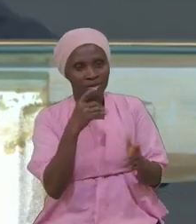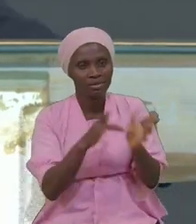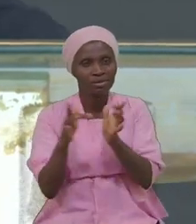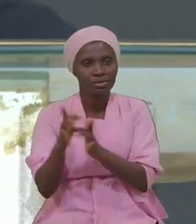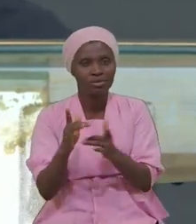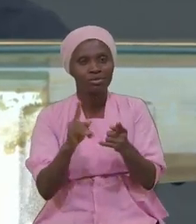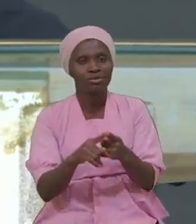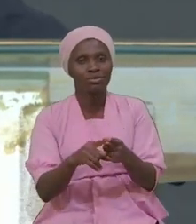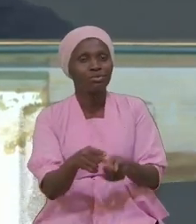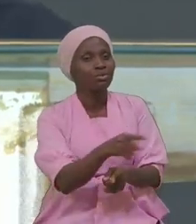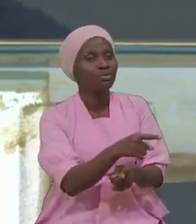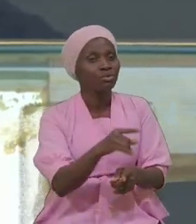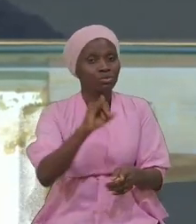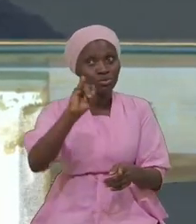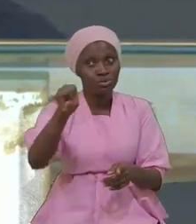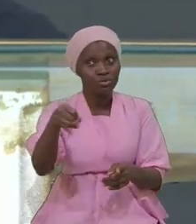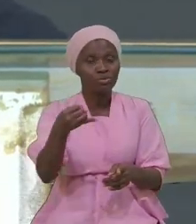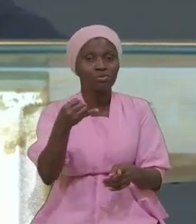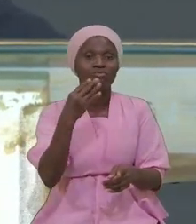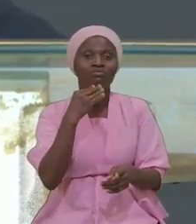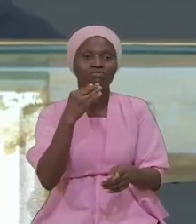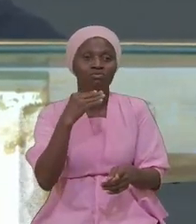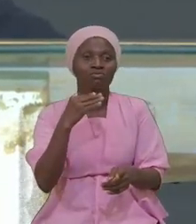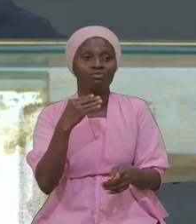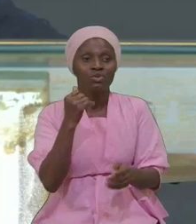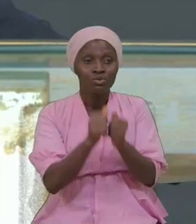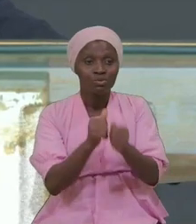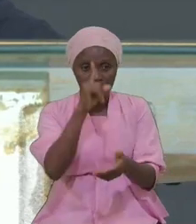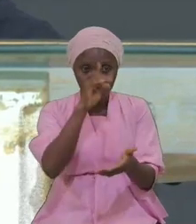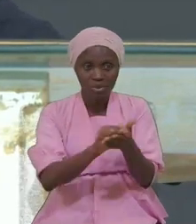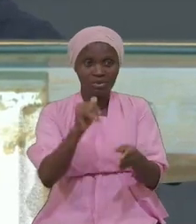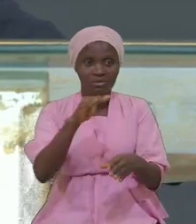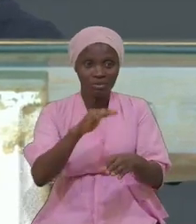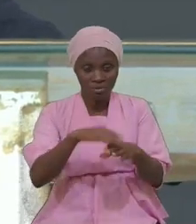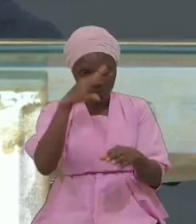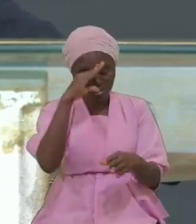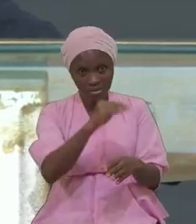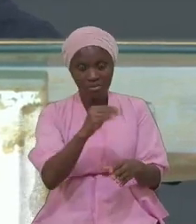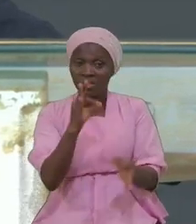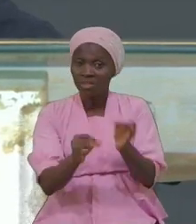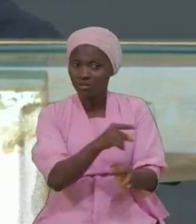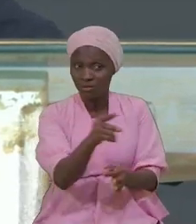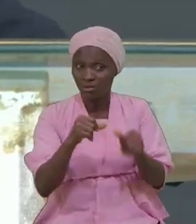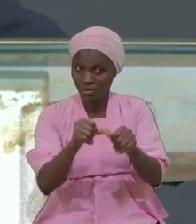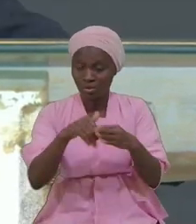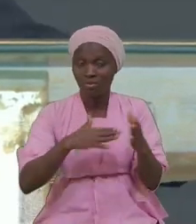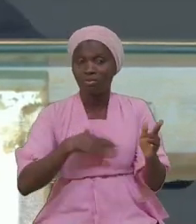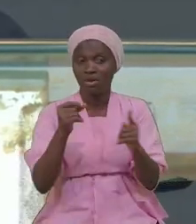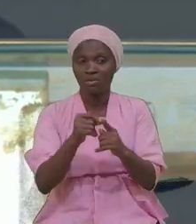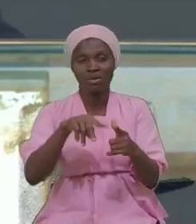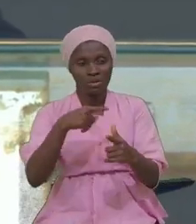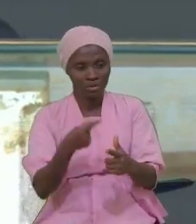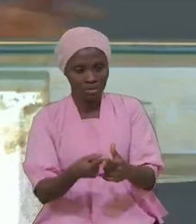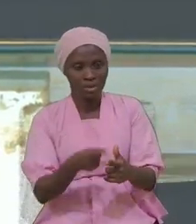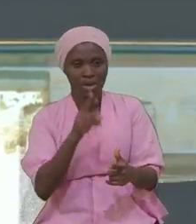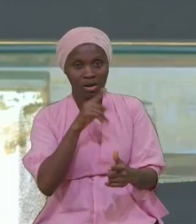cru en lui, « Si vous demeurez dans ma parole, vous êtes vraiment mes